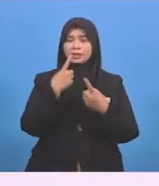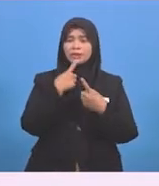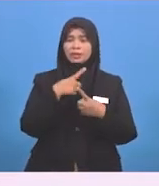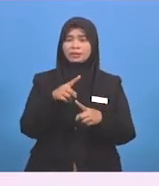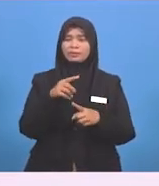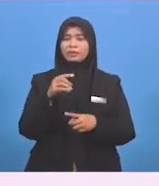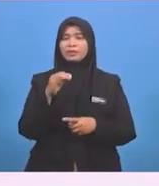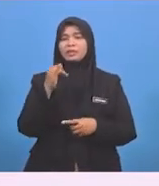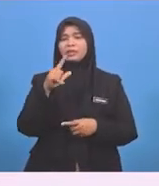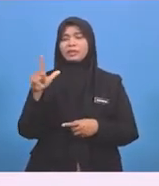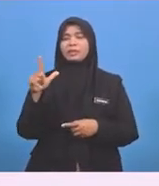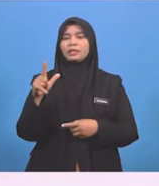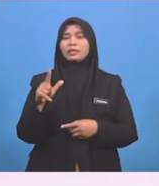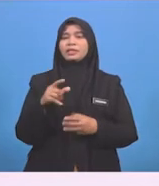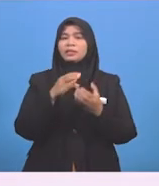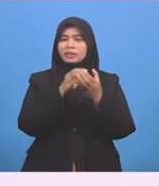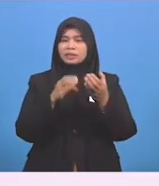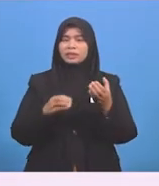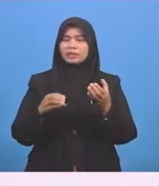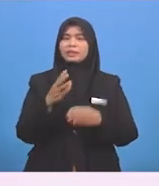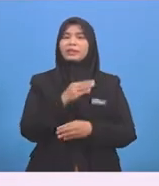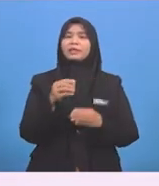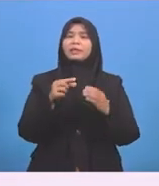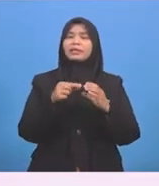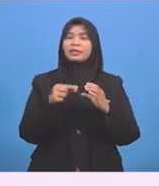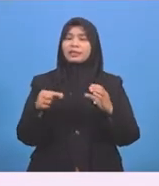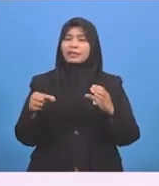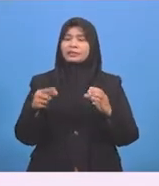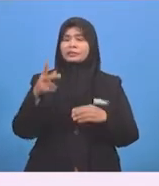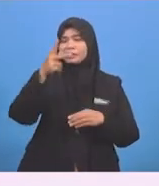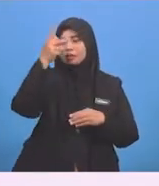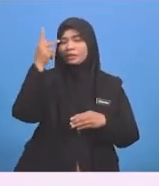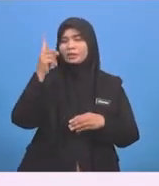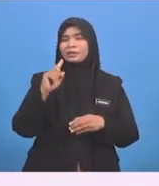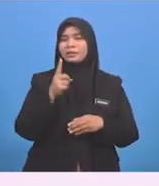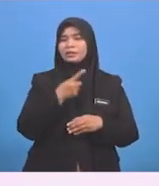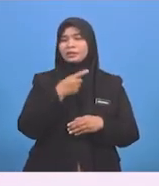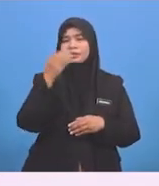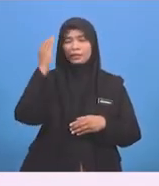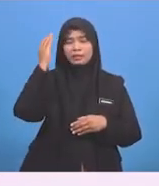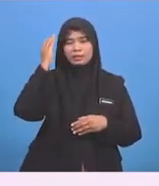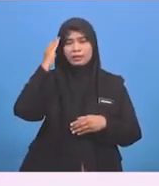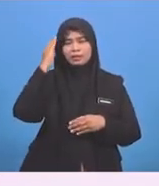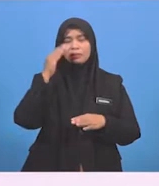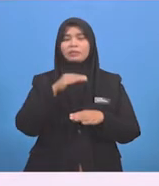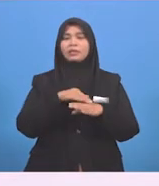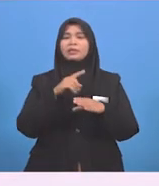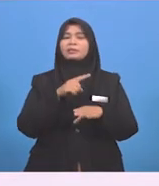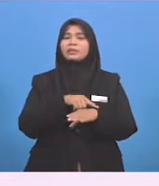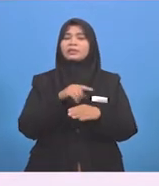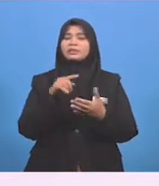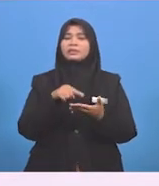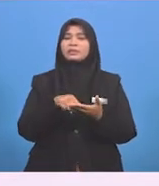Jawapan untuk soalan ini adalah cecair dan gas kerana kita tahu pada keadaan ini